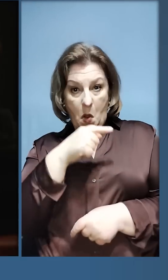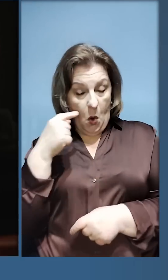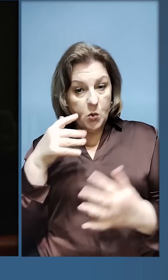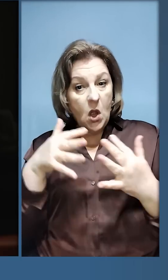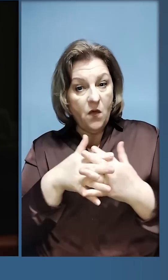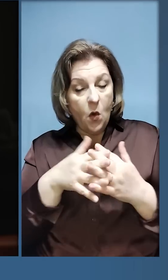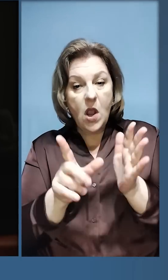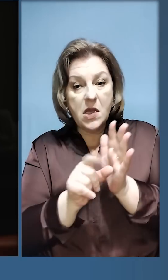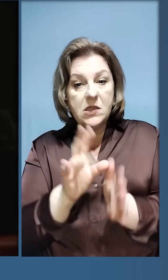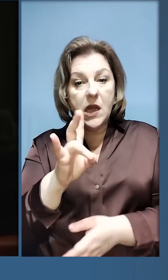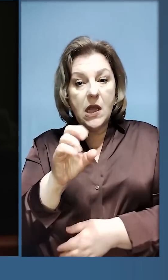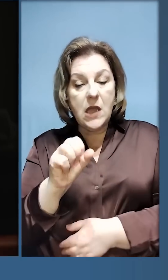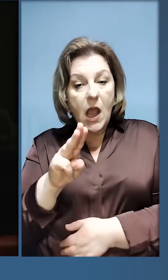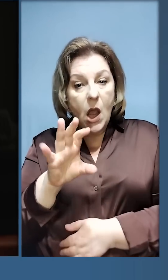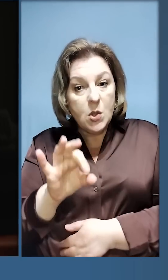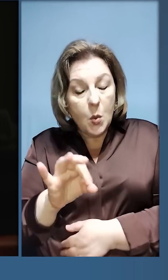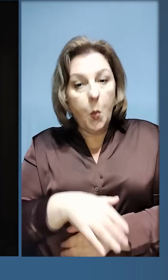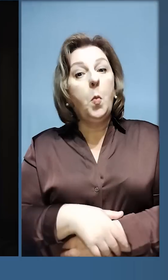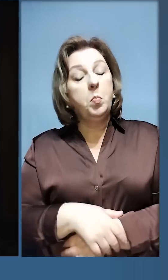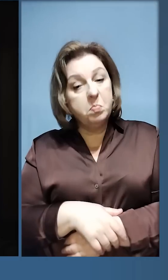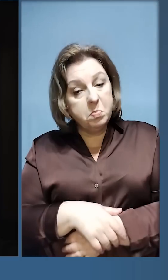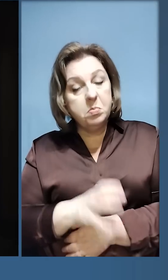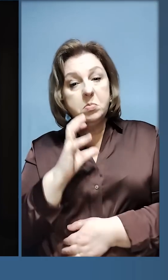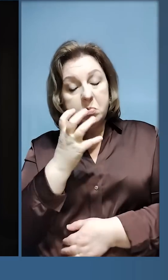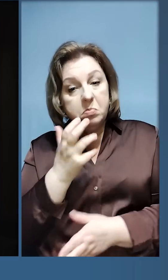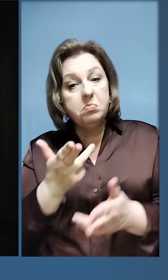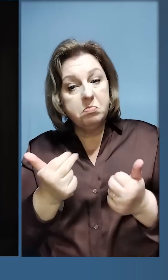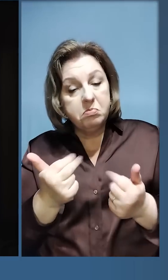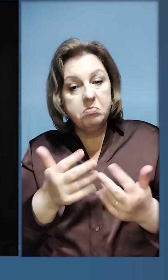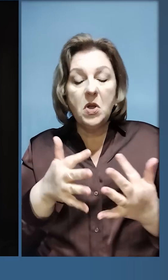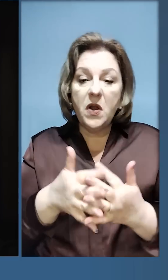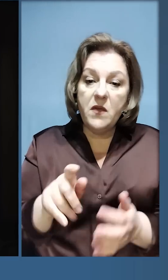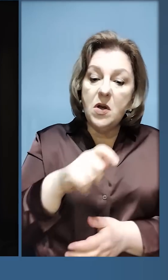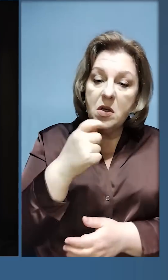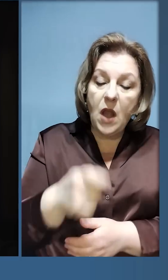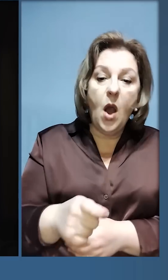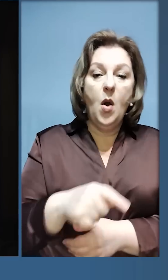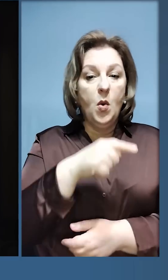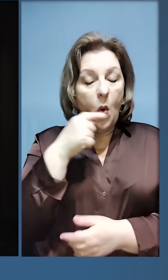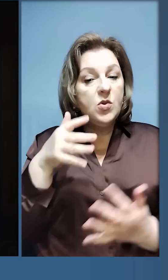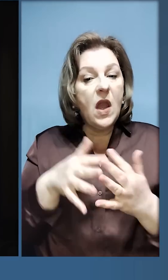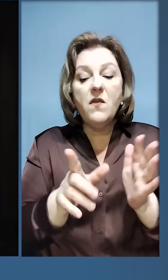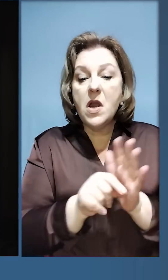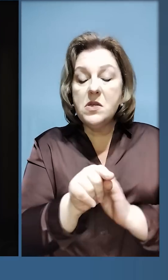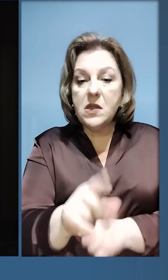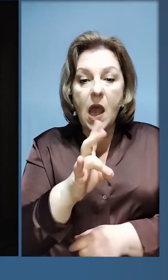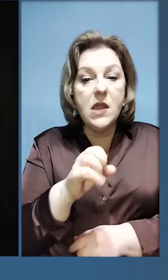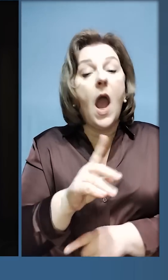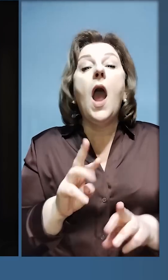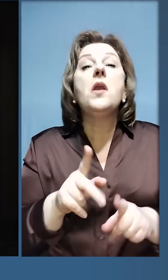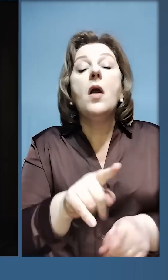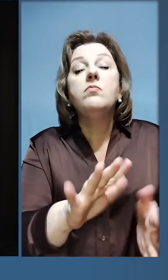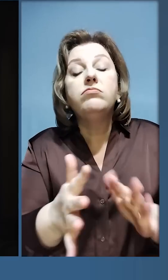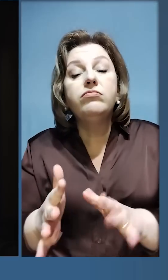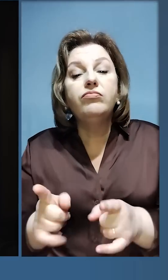війна? Росія воює з НАТО. Тут серйозно? Да, війна, Росія воює з НАТО. І що,